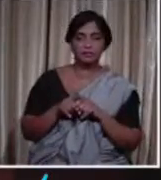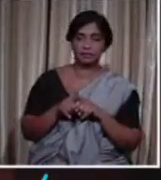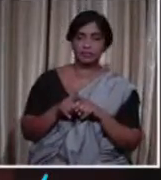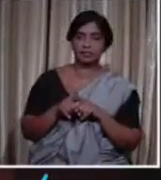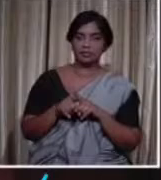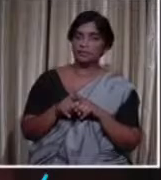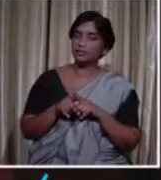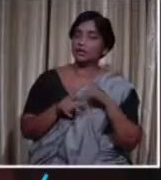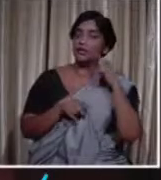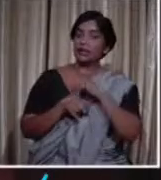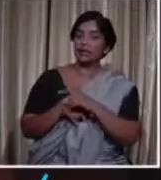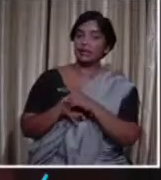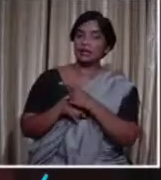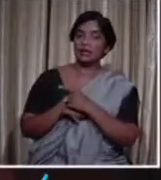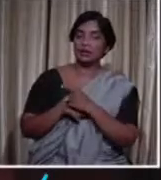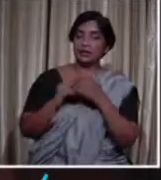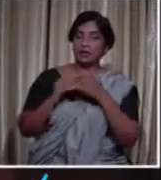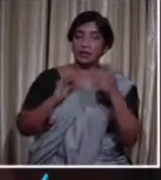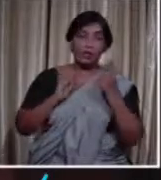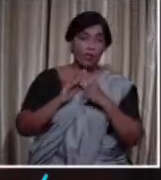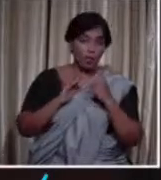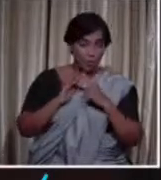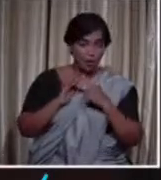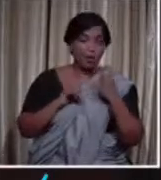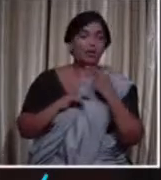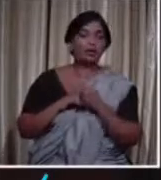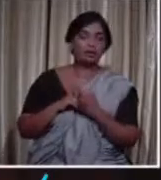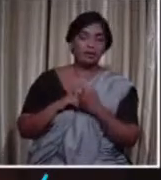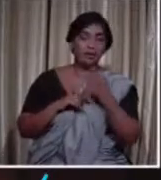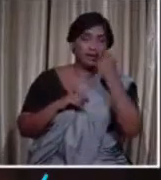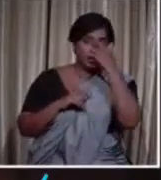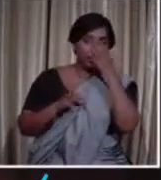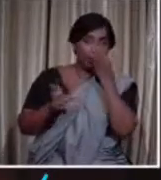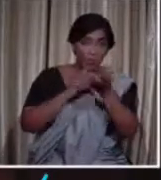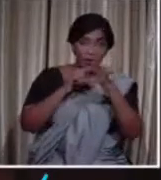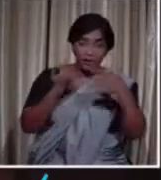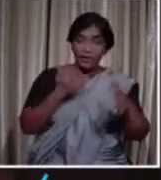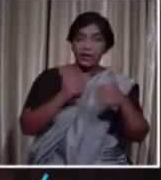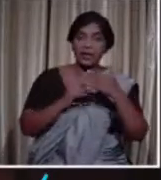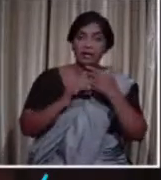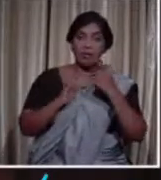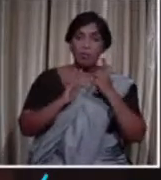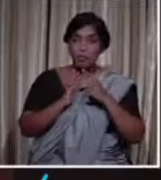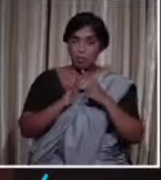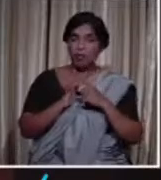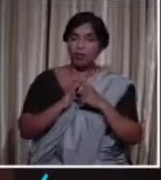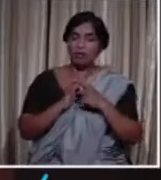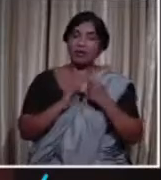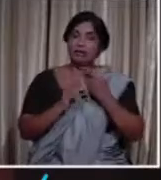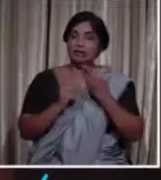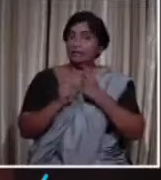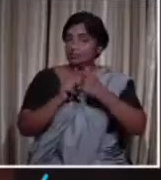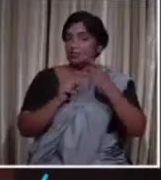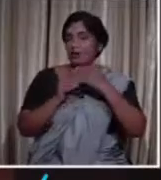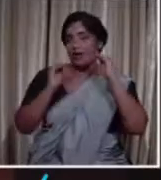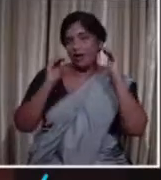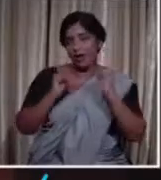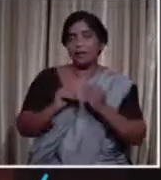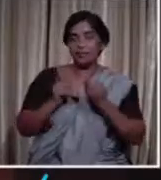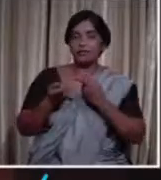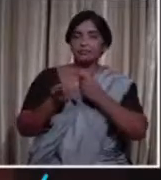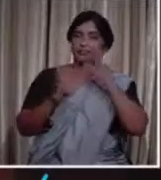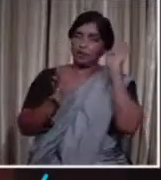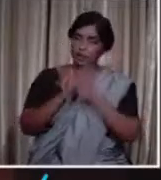පස්සේ ඒ ඇකියුමුලේට් වුණු ඉන්ට්‍රස්ට් වේව් ඔෆ් කරන වැඩසටහනක් ක්‍රියාත්මක කරන්න ඒ වගේම